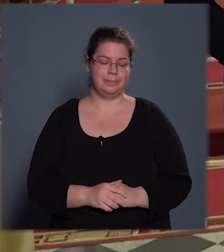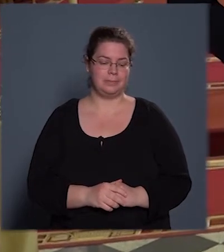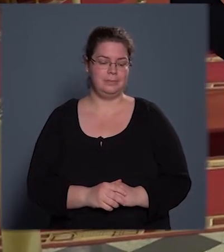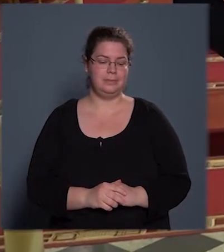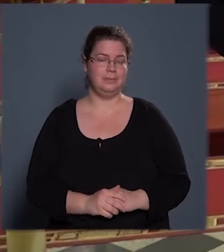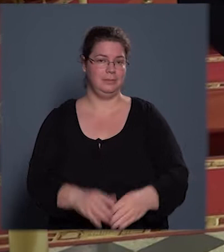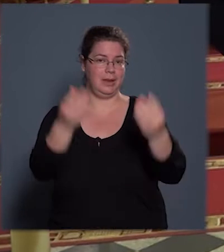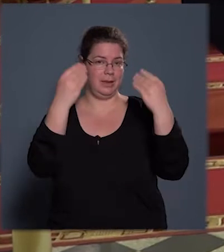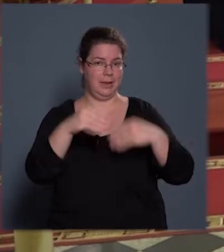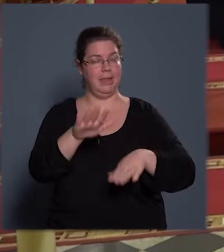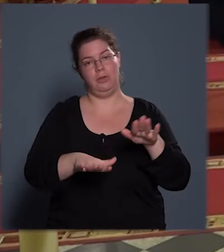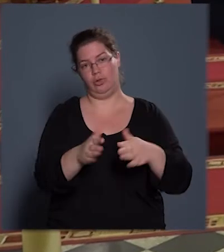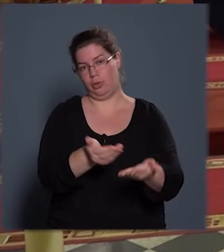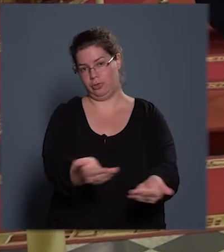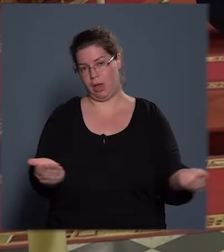Tisztelt soroksáriak!